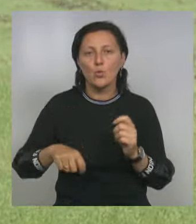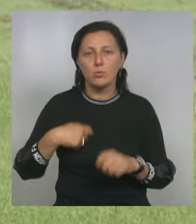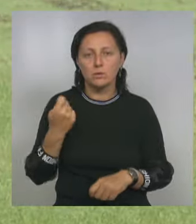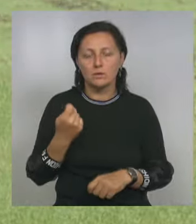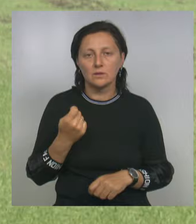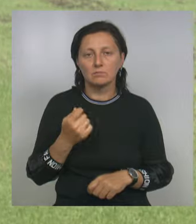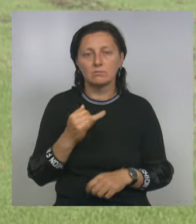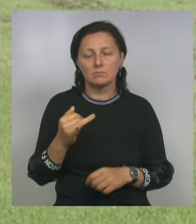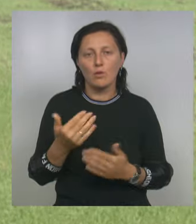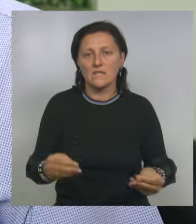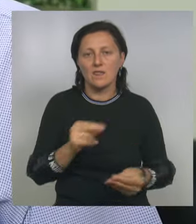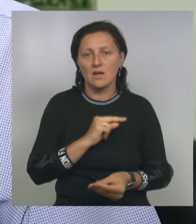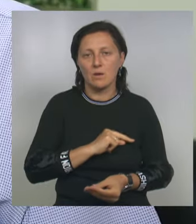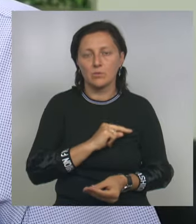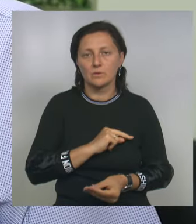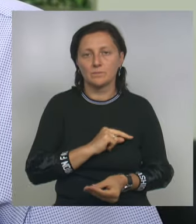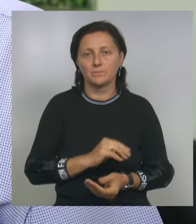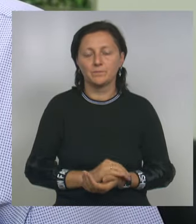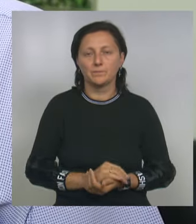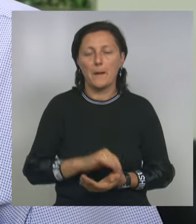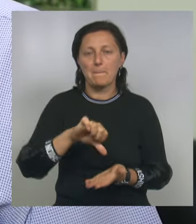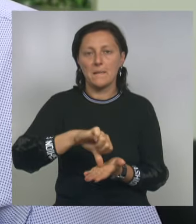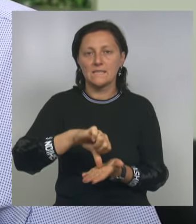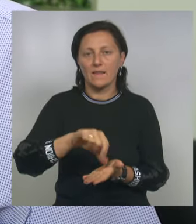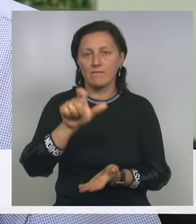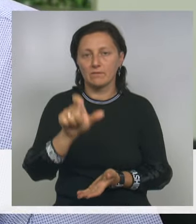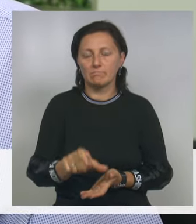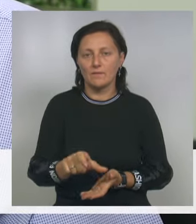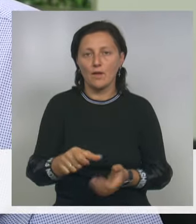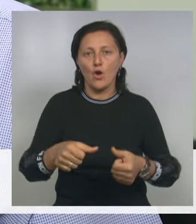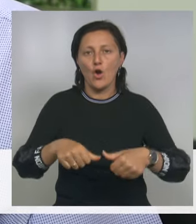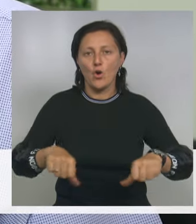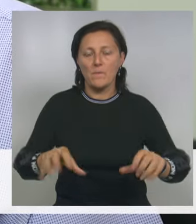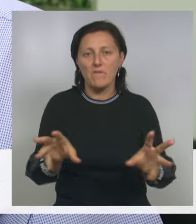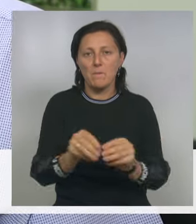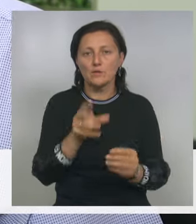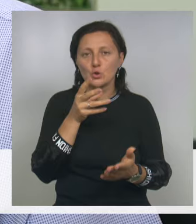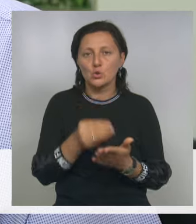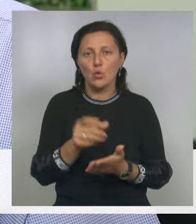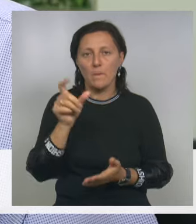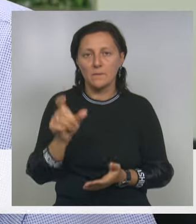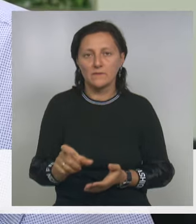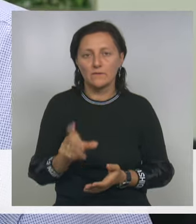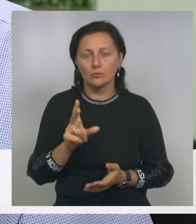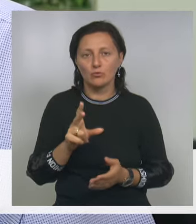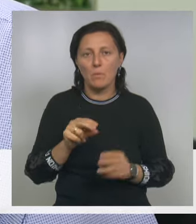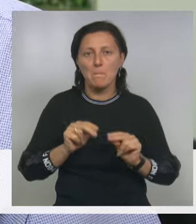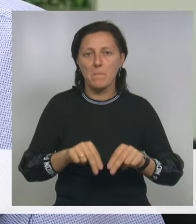ход весенне-полевых работ. Представители комиссии вместе с собственником, скажем так, посева, да,